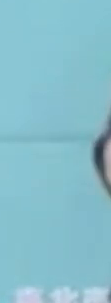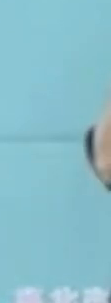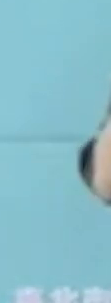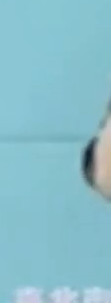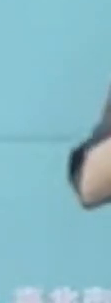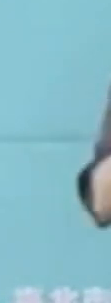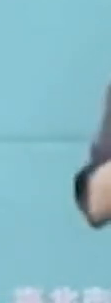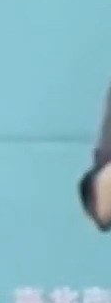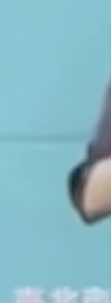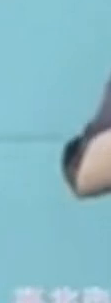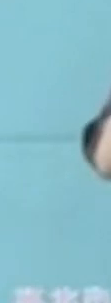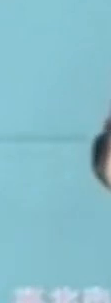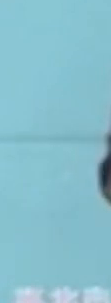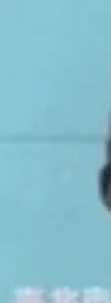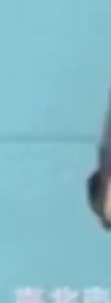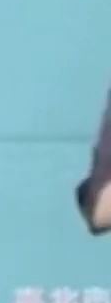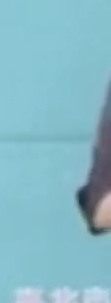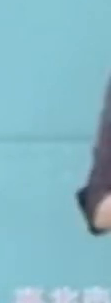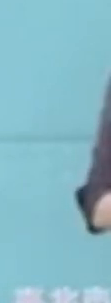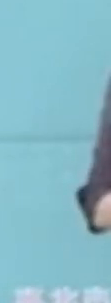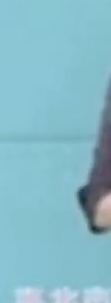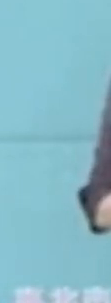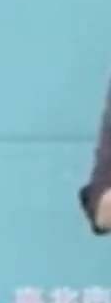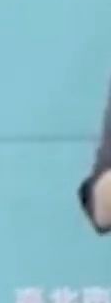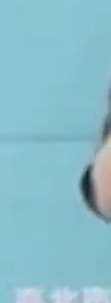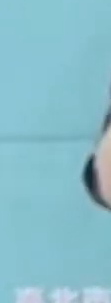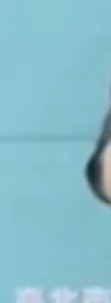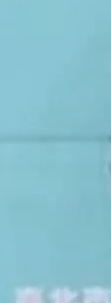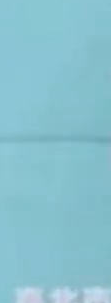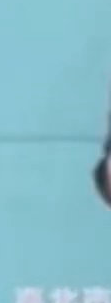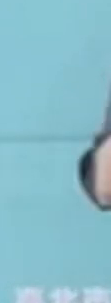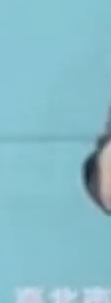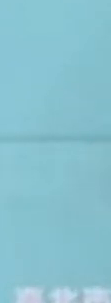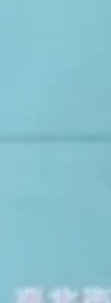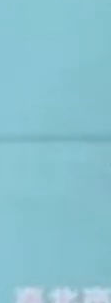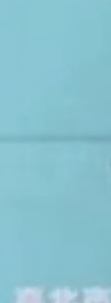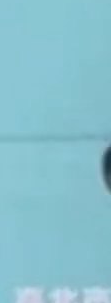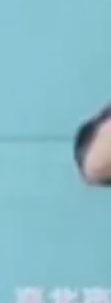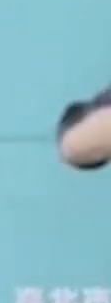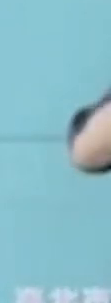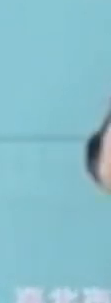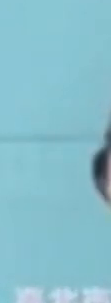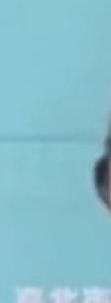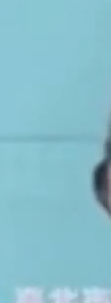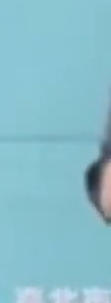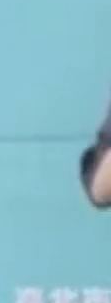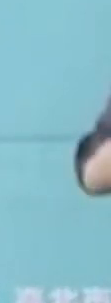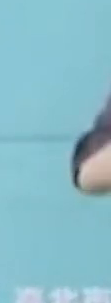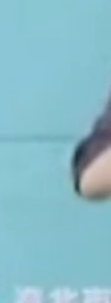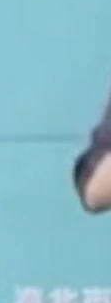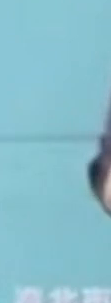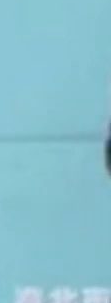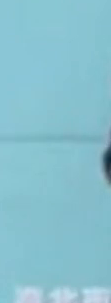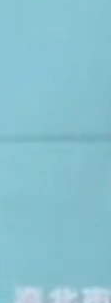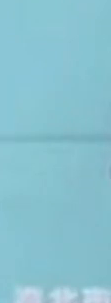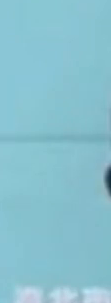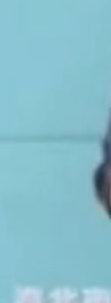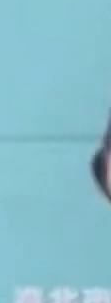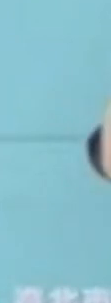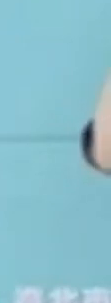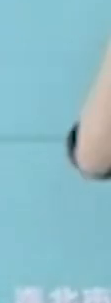大概不会那么严重了。所以有合作的国民哦，啊，我们本来医疗体系的基础就不错，那这样